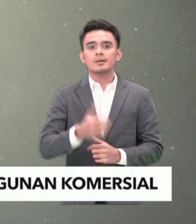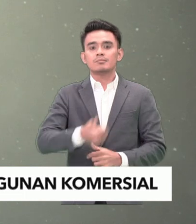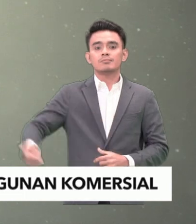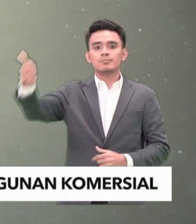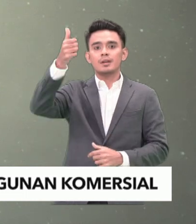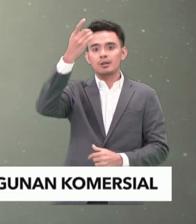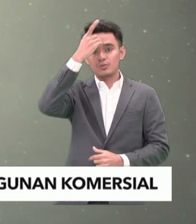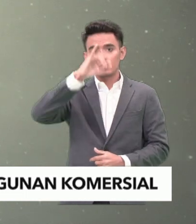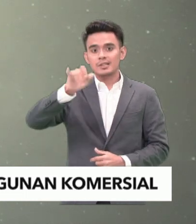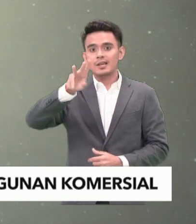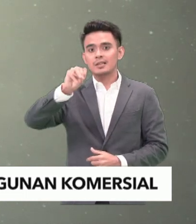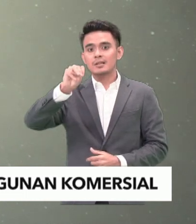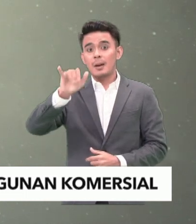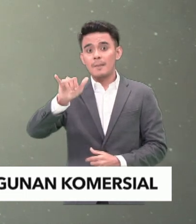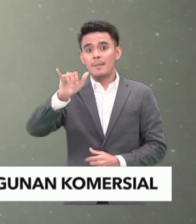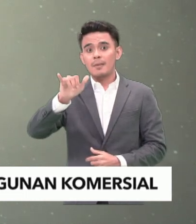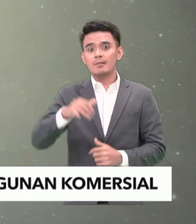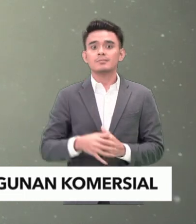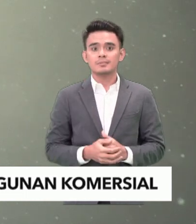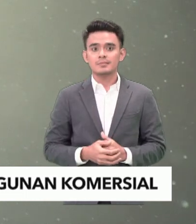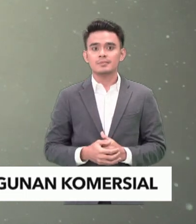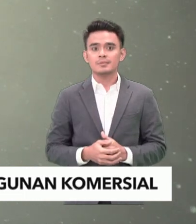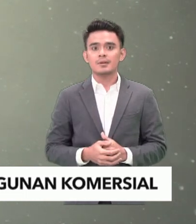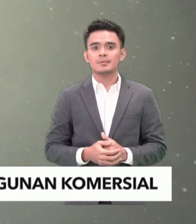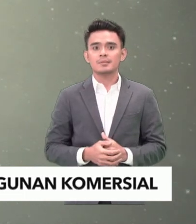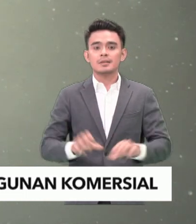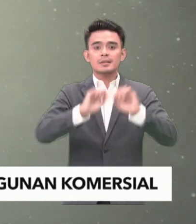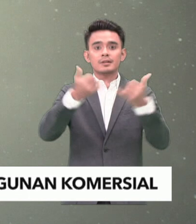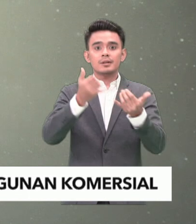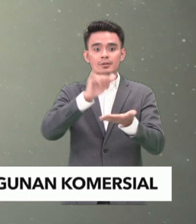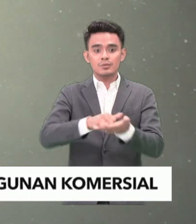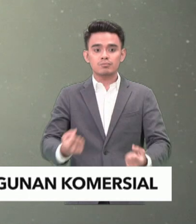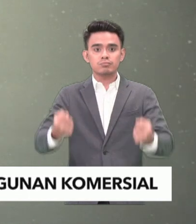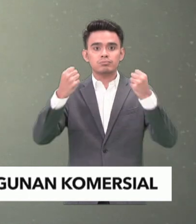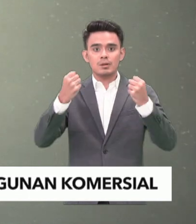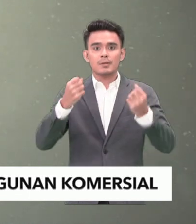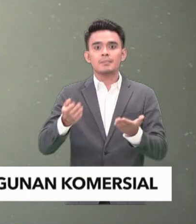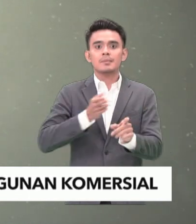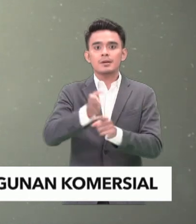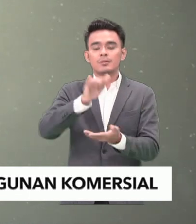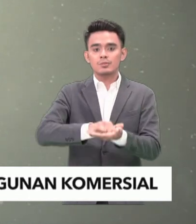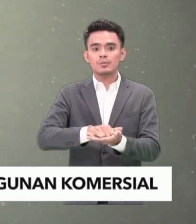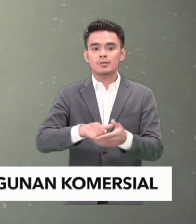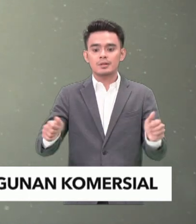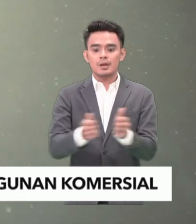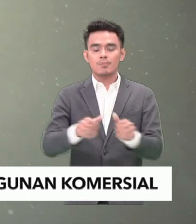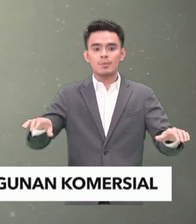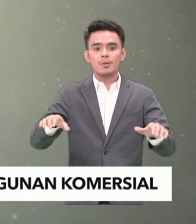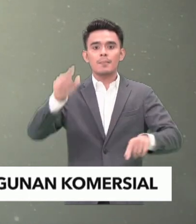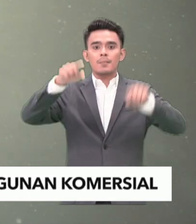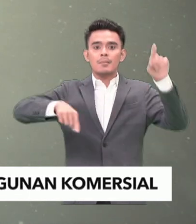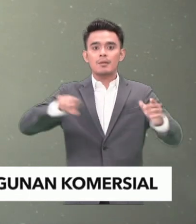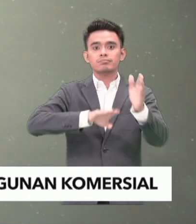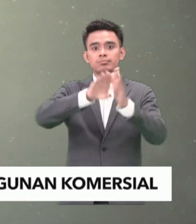Ismail berkata Bumi Putra itu memperkokoh kedudukan dalam sektor perkenaan dengan pelaksanaan berbagai pembangunan